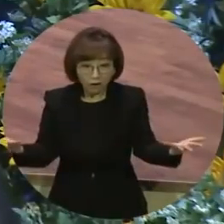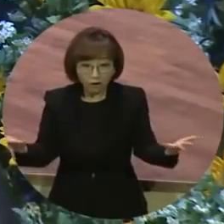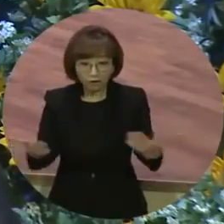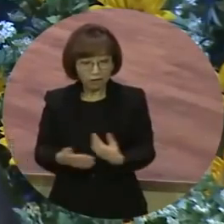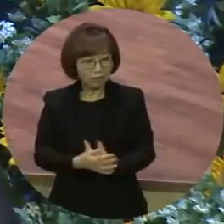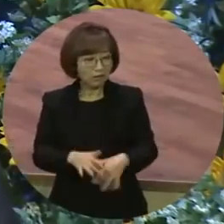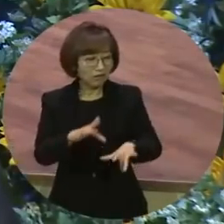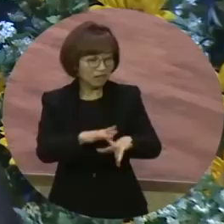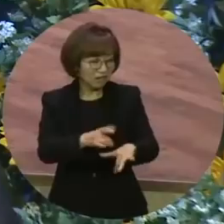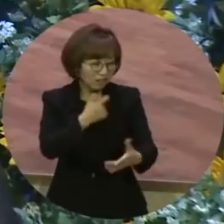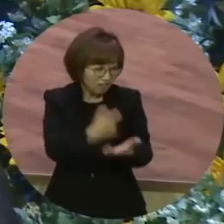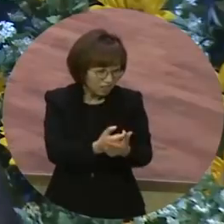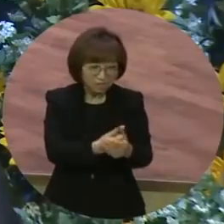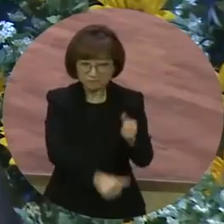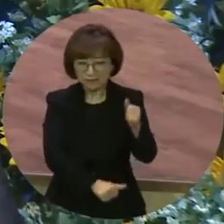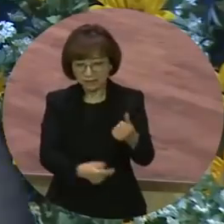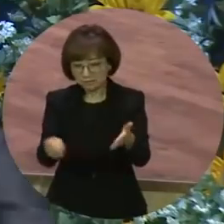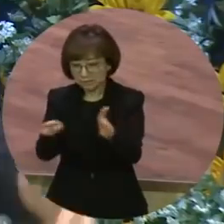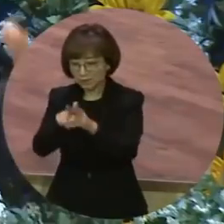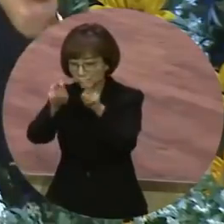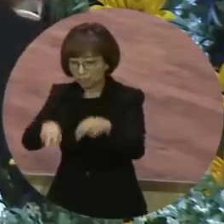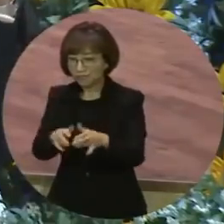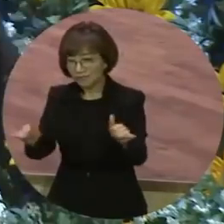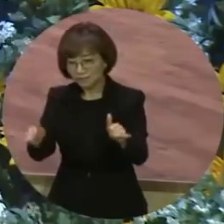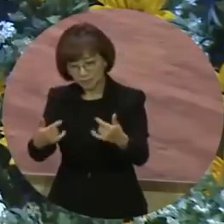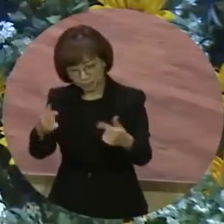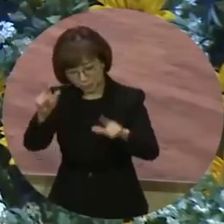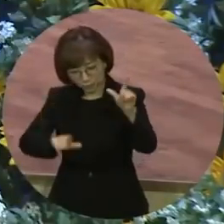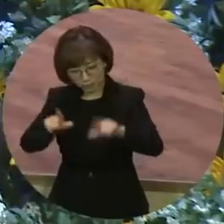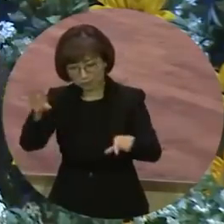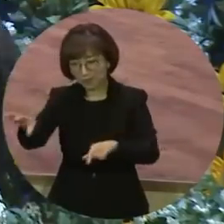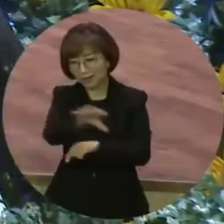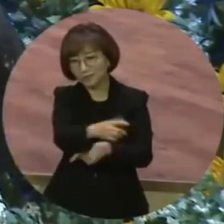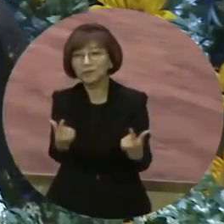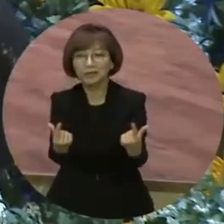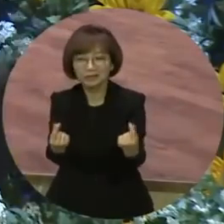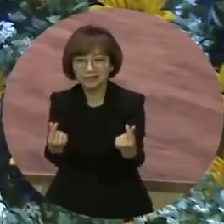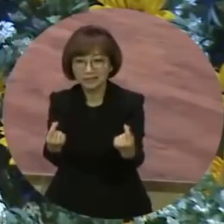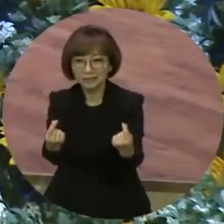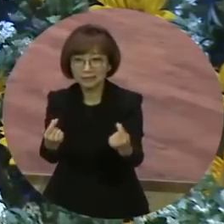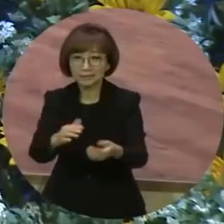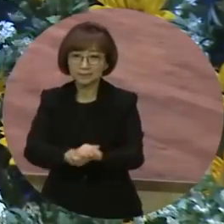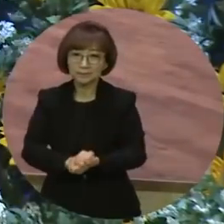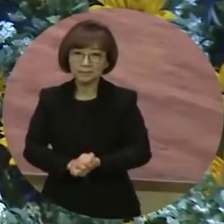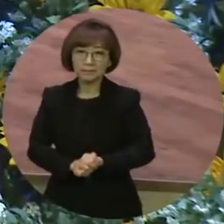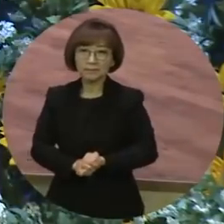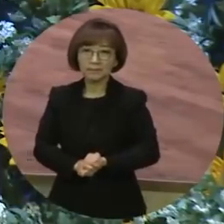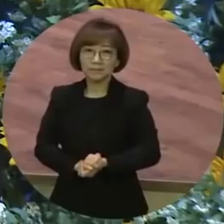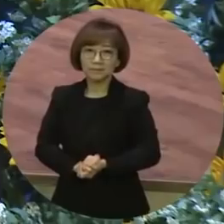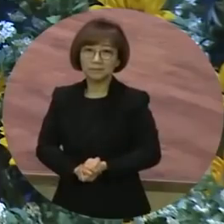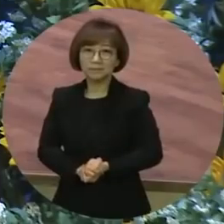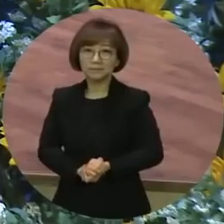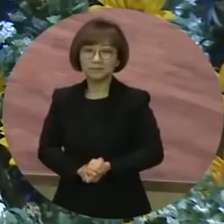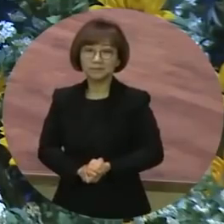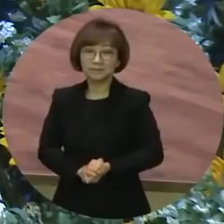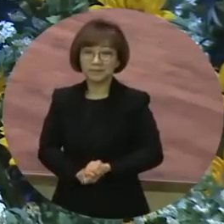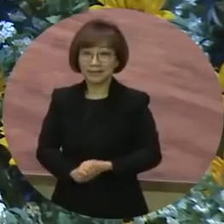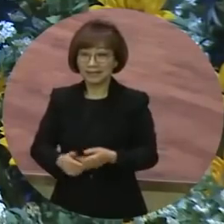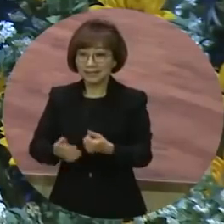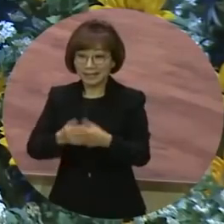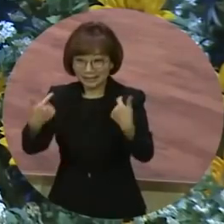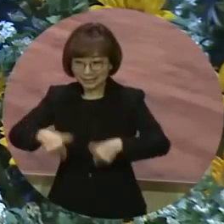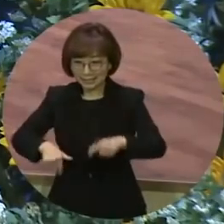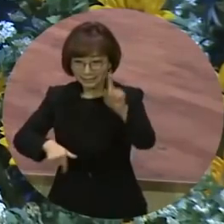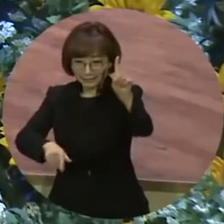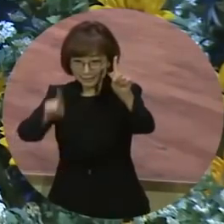사단에게 속은 거예요. 늘 갈보리 언약, 늘 감람산 언약, 늘 성령 충만을